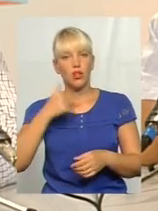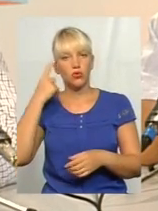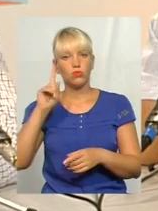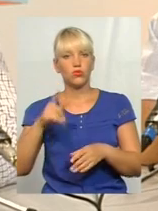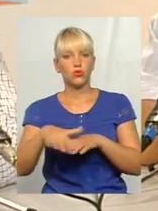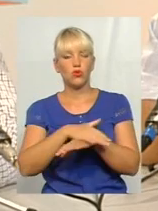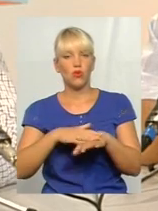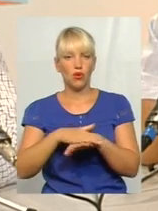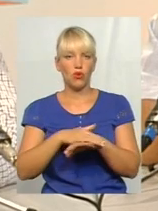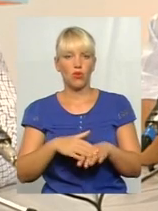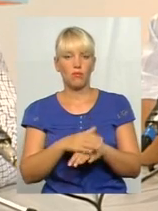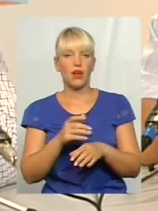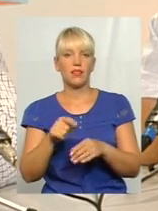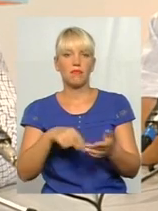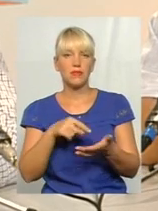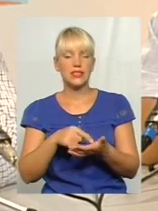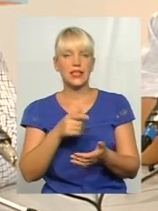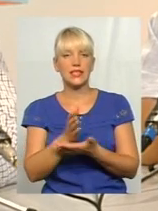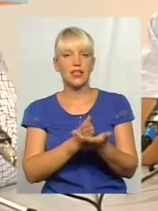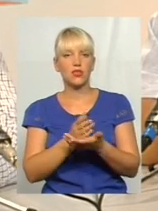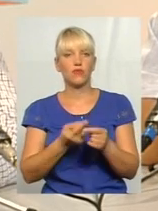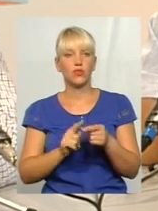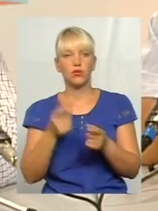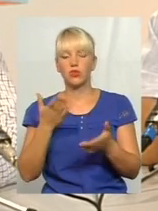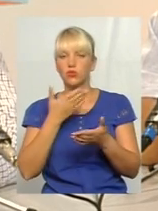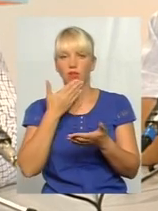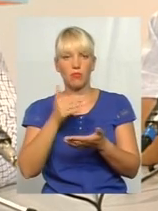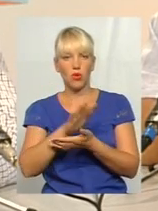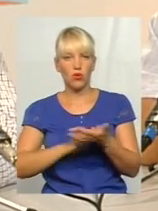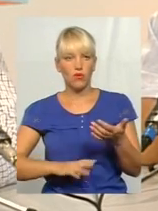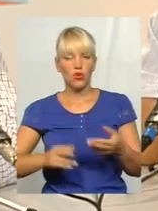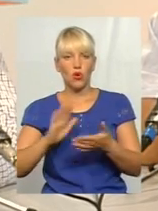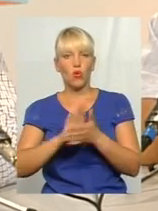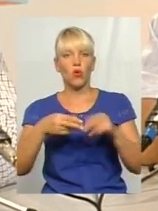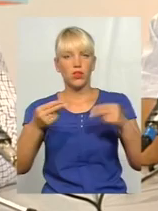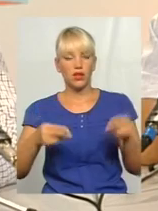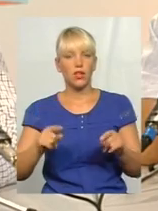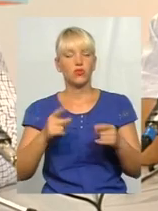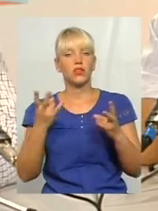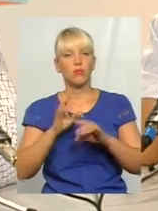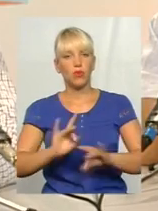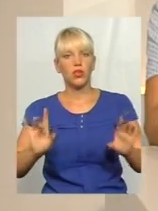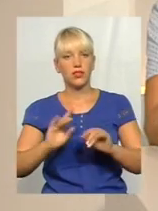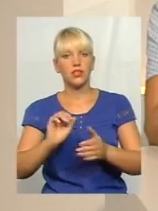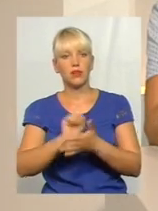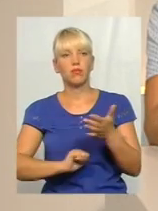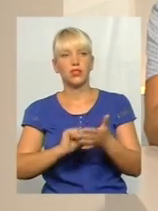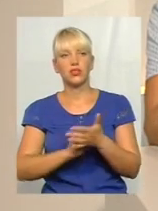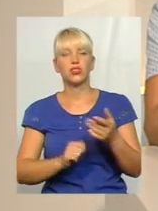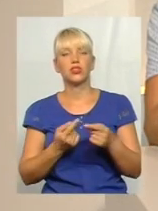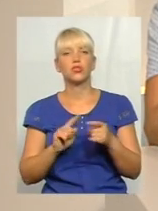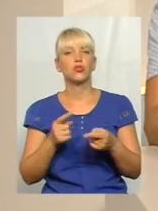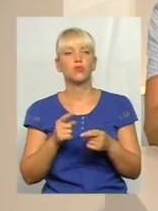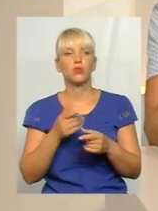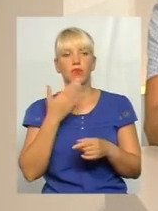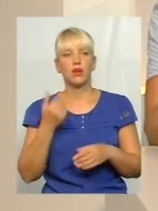міста заслуговує на те що якщо не продовжують контракт Поясніть причину чому не продовжують Контракт Ну причина мабуть полягає в тому що